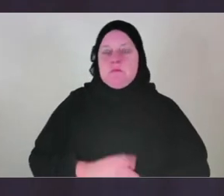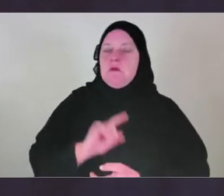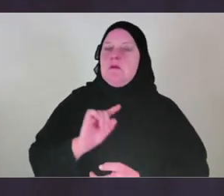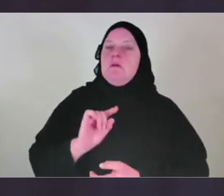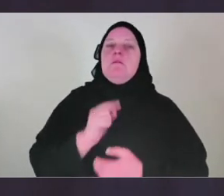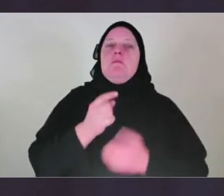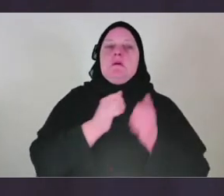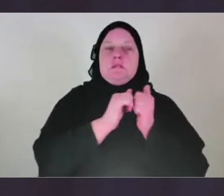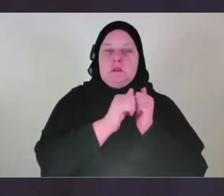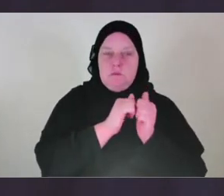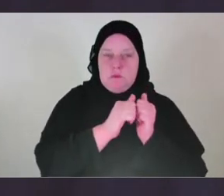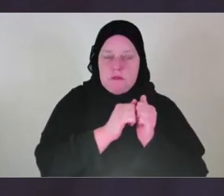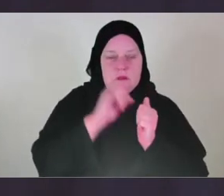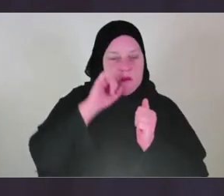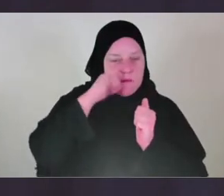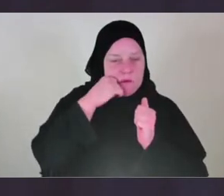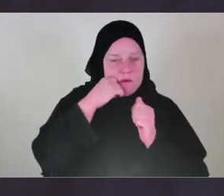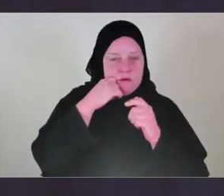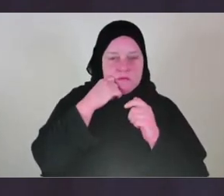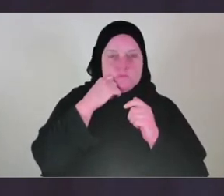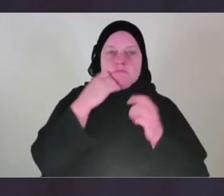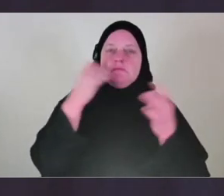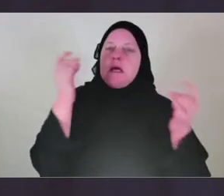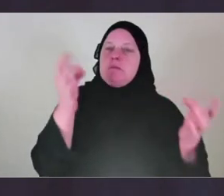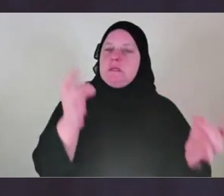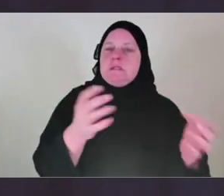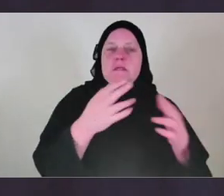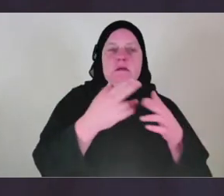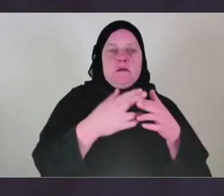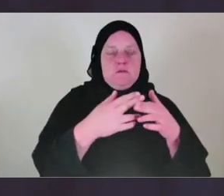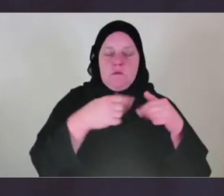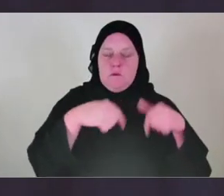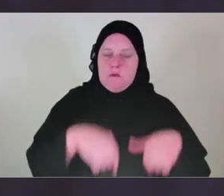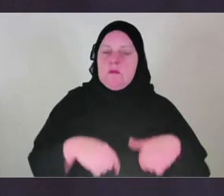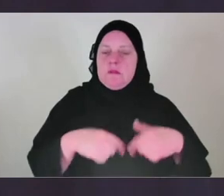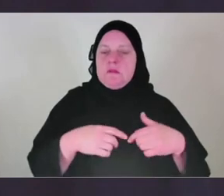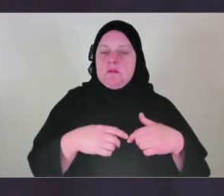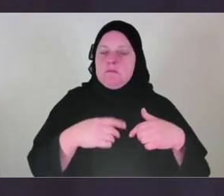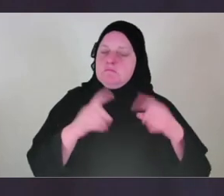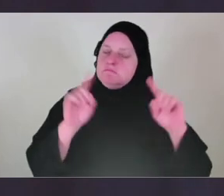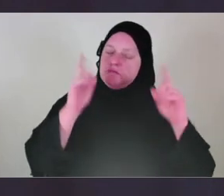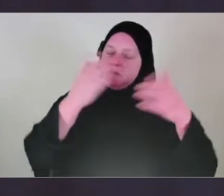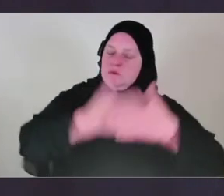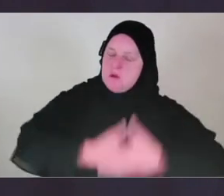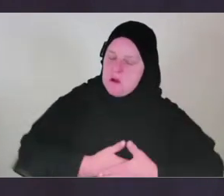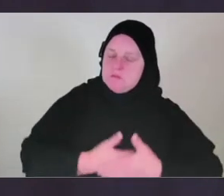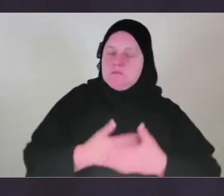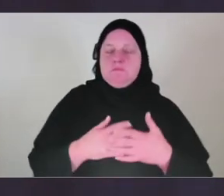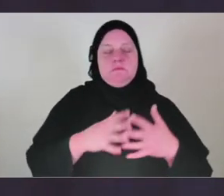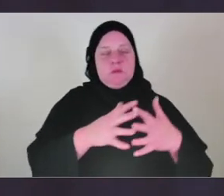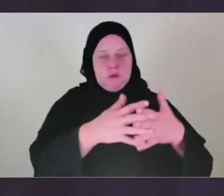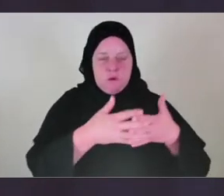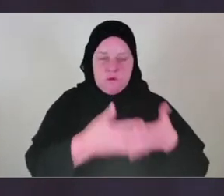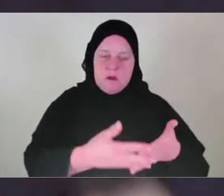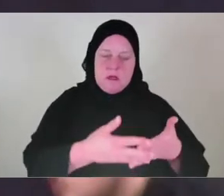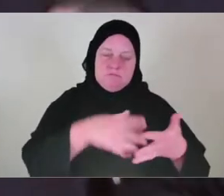this evening with a few verses from the Holy Quran. Sallu ala Muhammad wa Ali Muhammad.